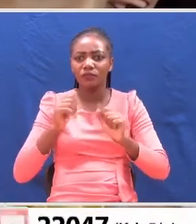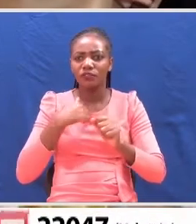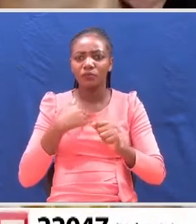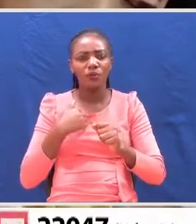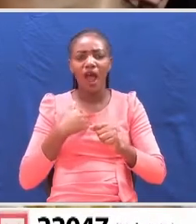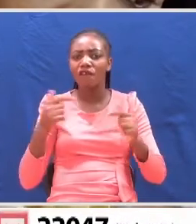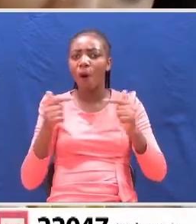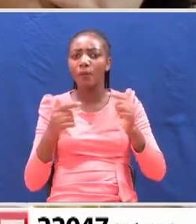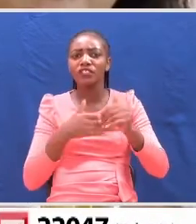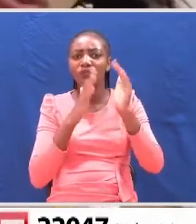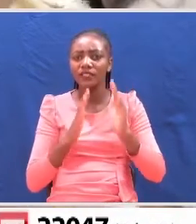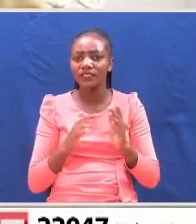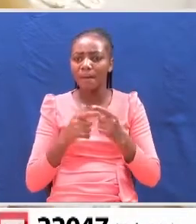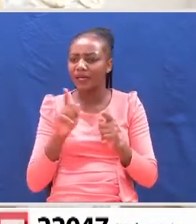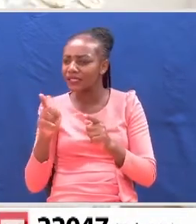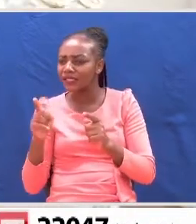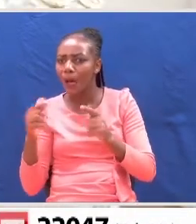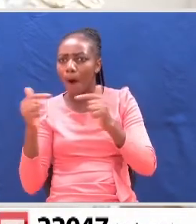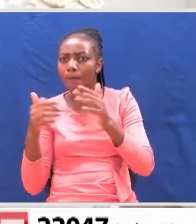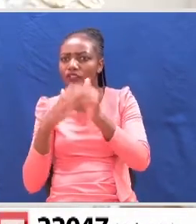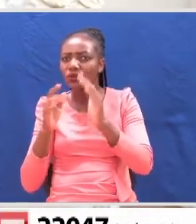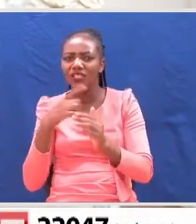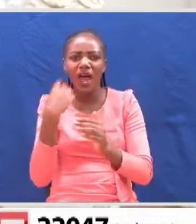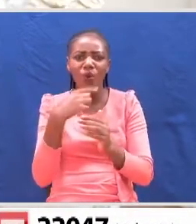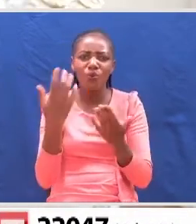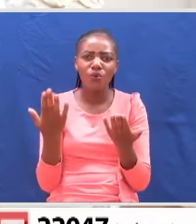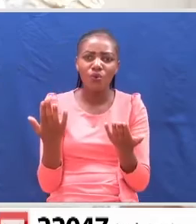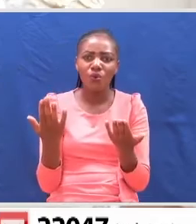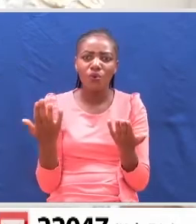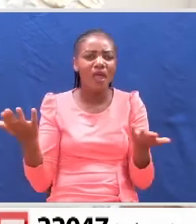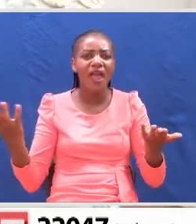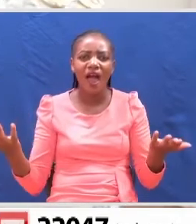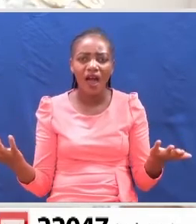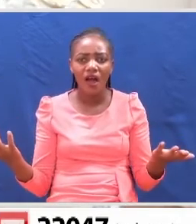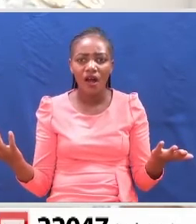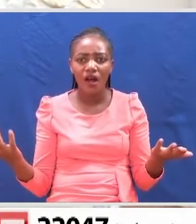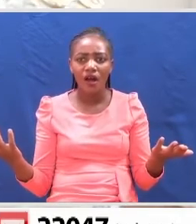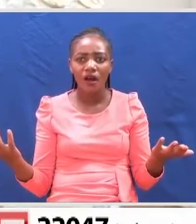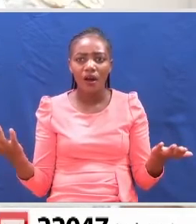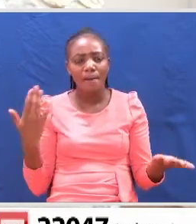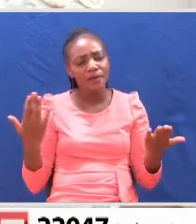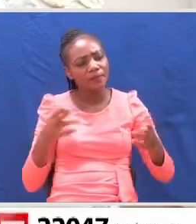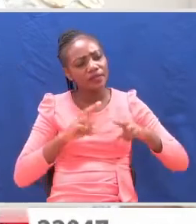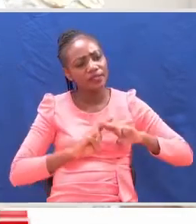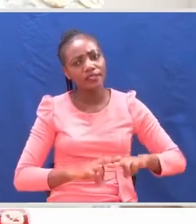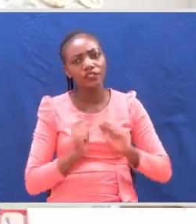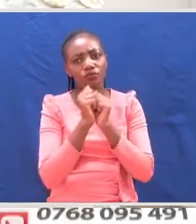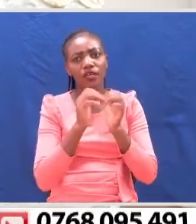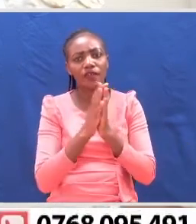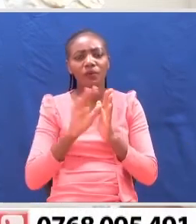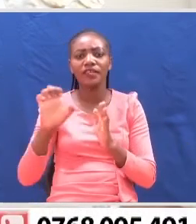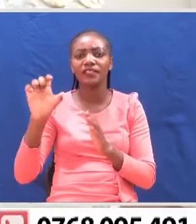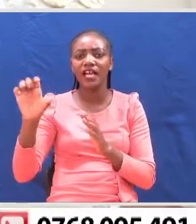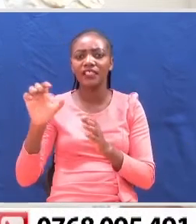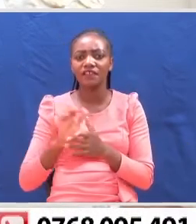upinzani, lakini huyu kiongozi wa upinzani bado kidogo anakani kama anaketi pamoja tu na